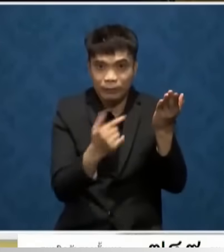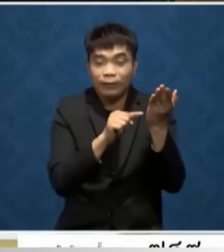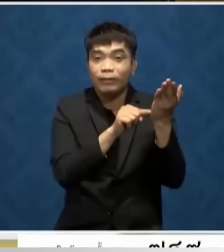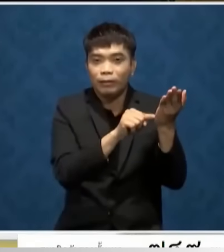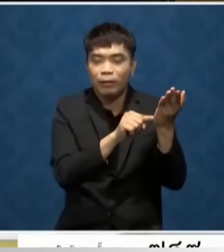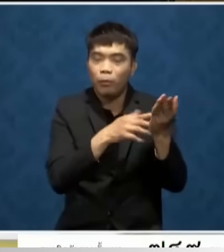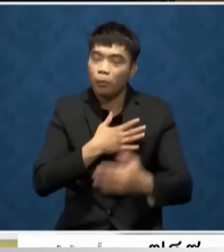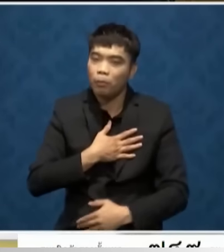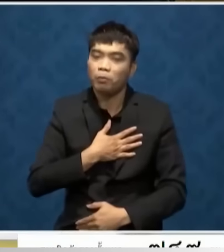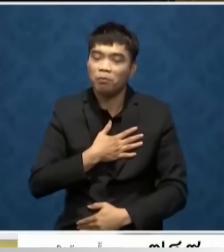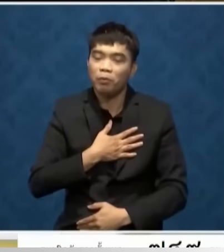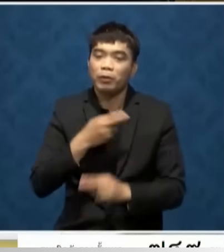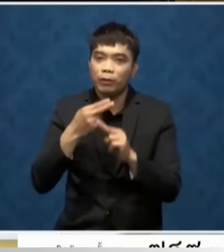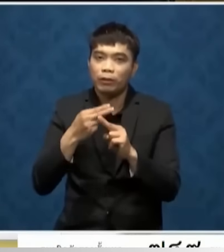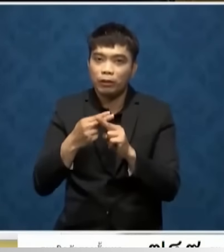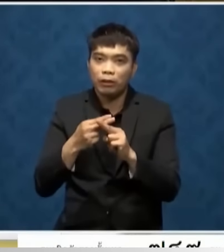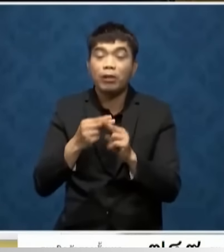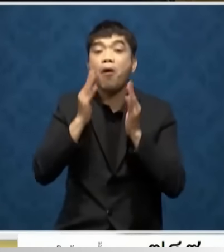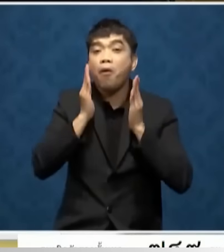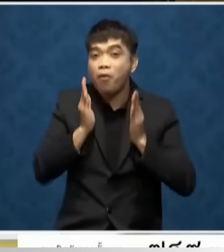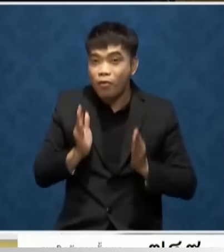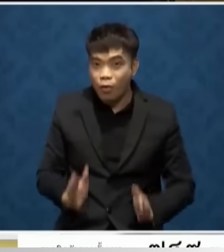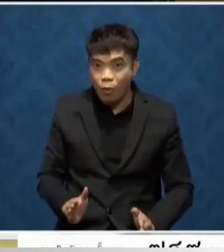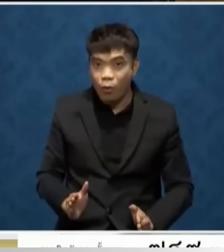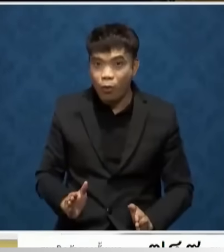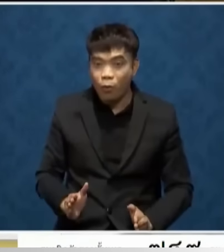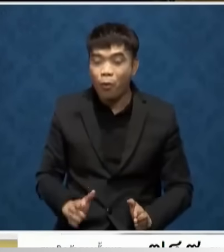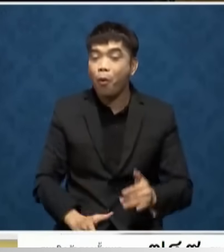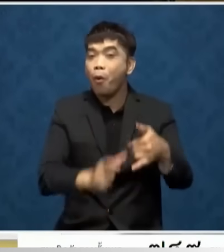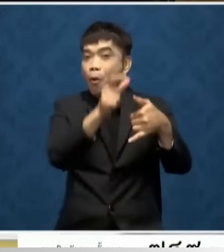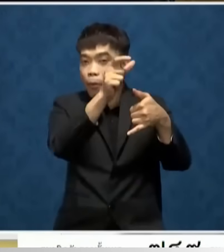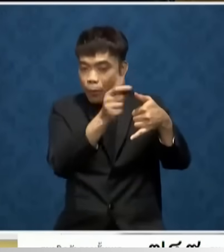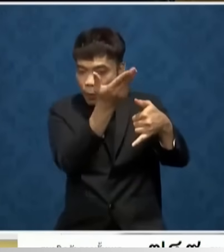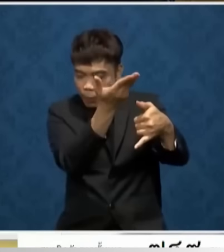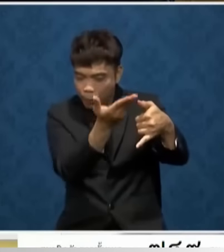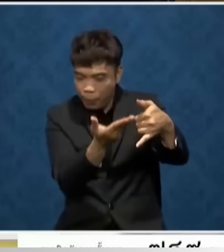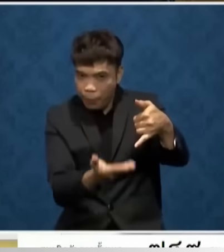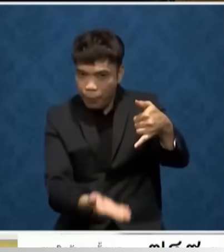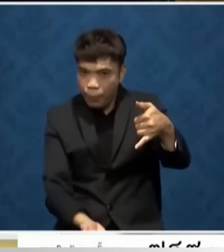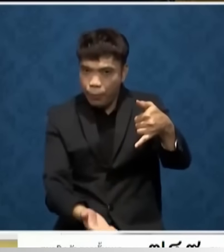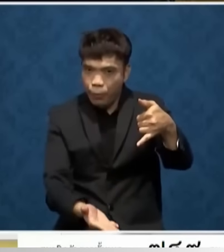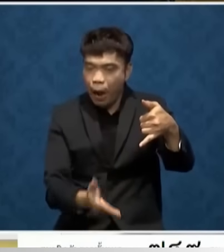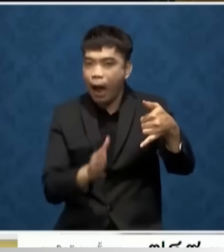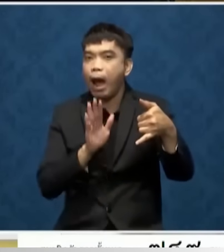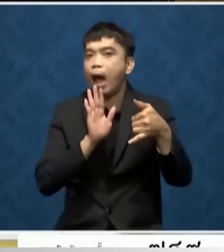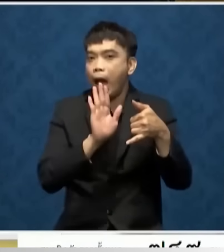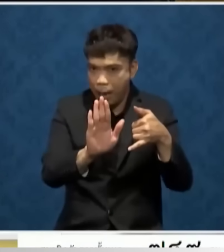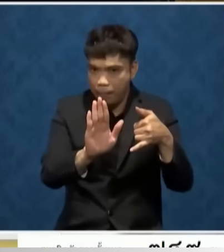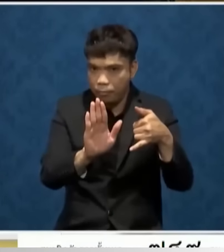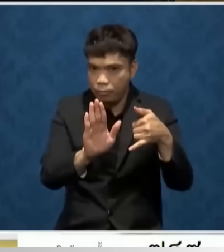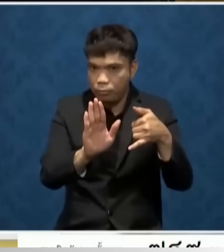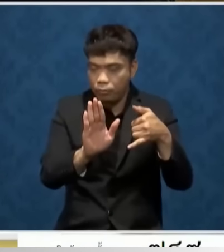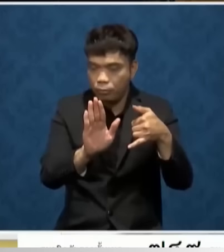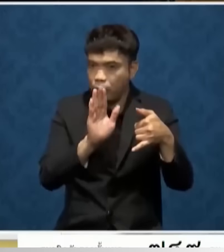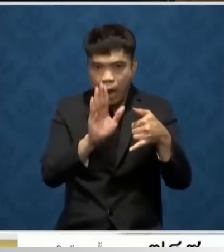มถือว่าเป็นการเสนอชื่อบุคคลซึ่งมีคุณสมบัติและลักษณะต้องห้ามตามรัฐธรร